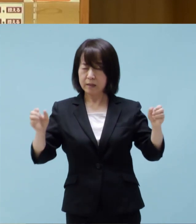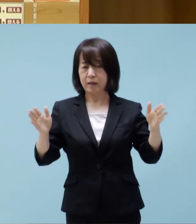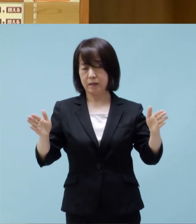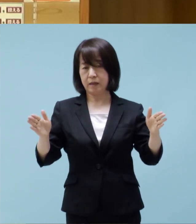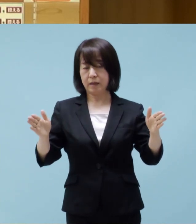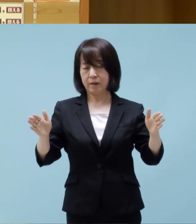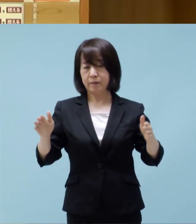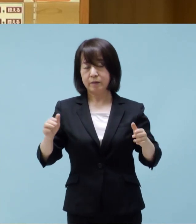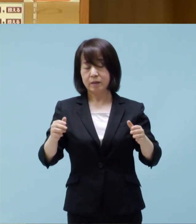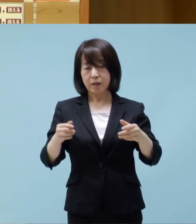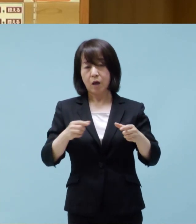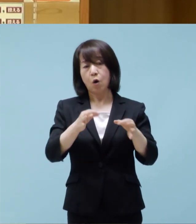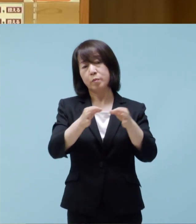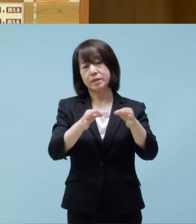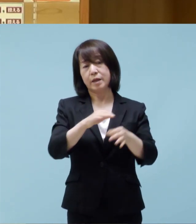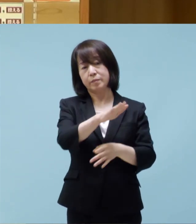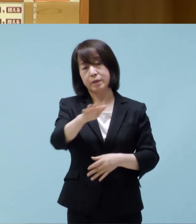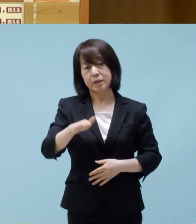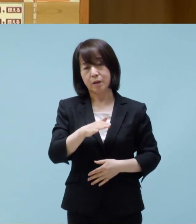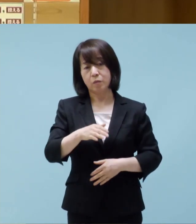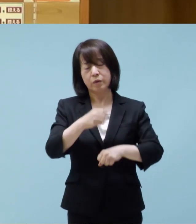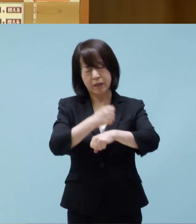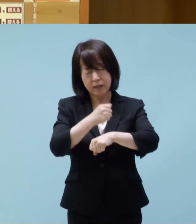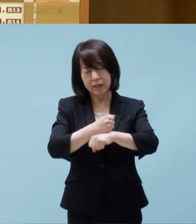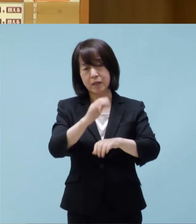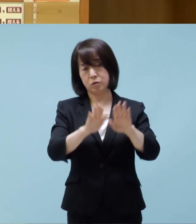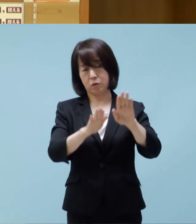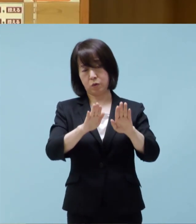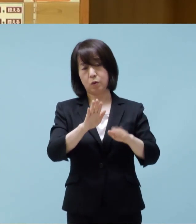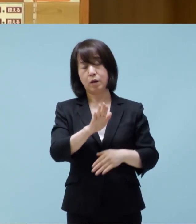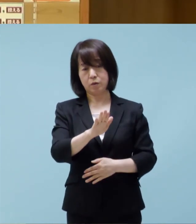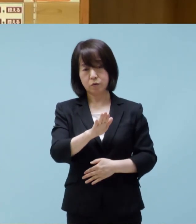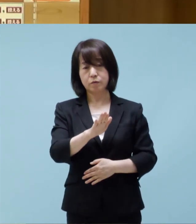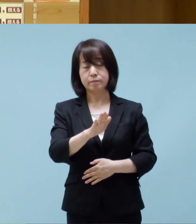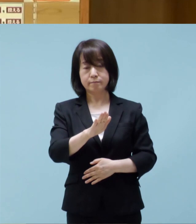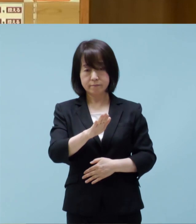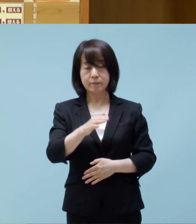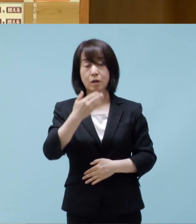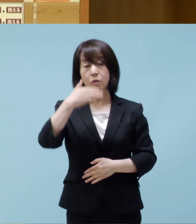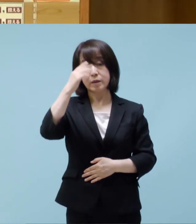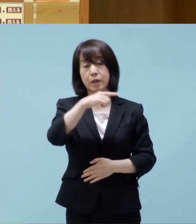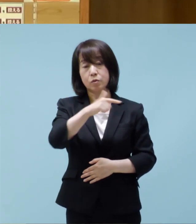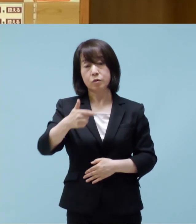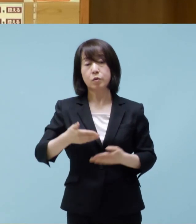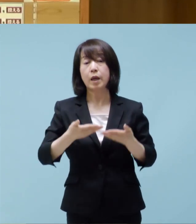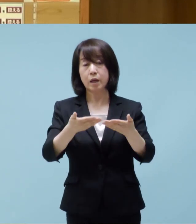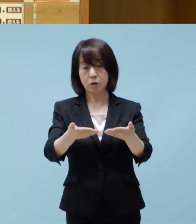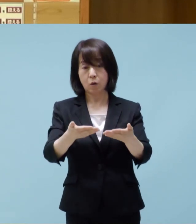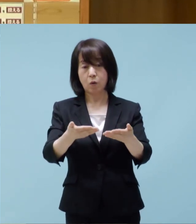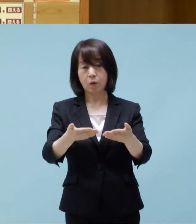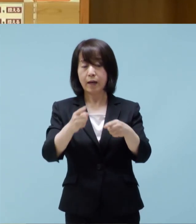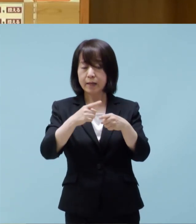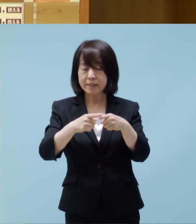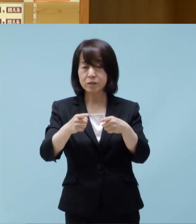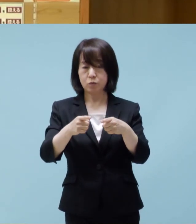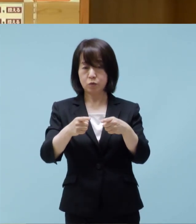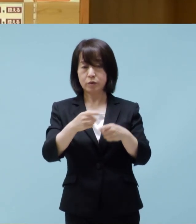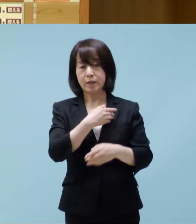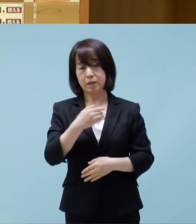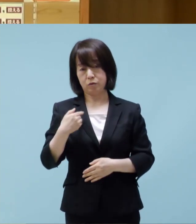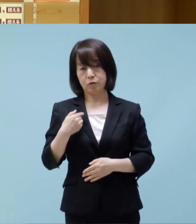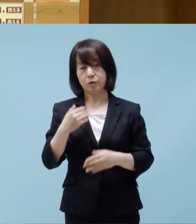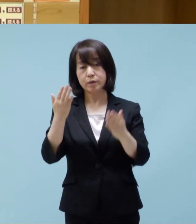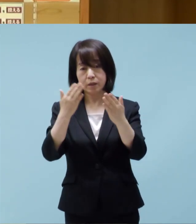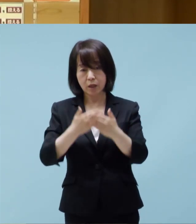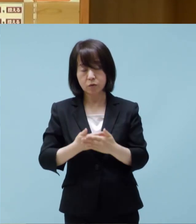はこれ間違いないわけです。まあ、酒類の提供が一部できるようになるとはいえですね、営